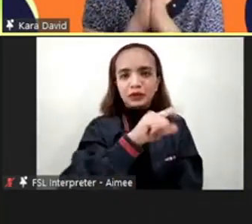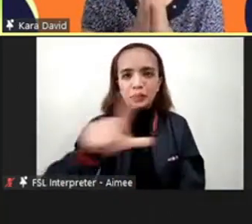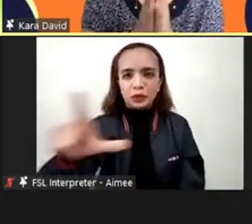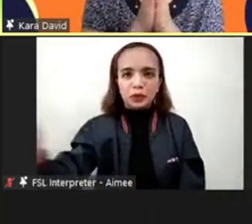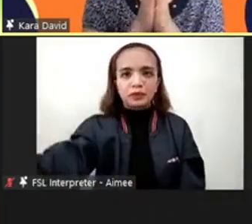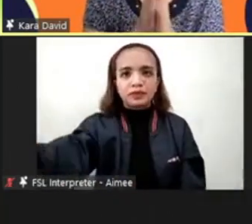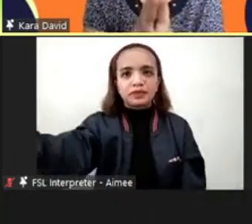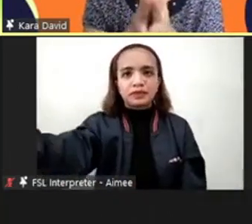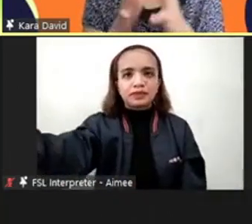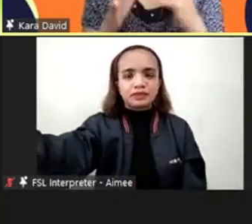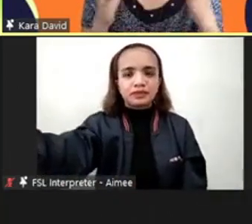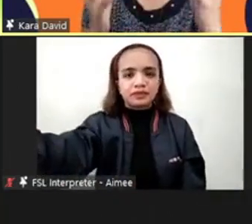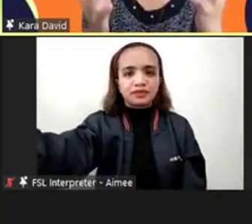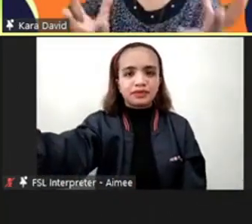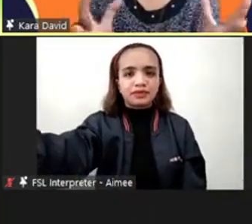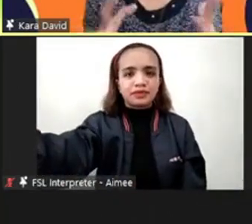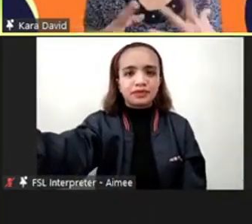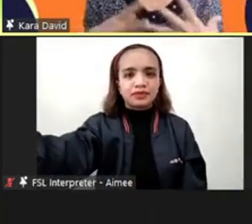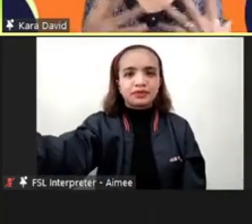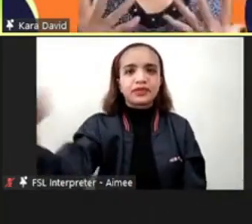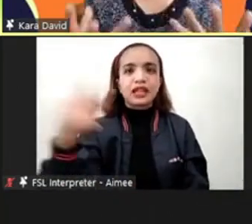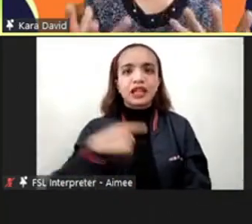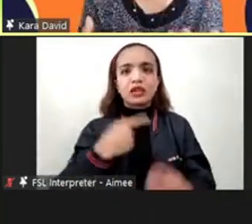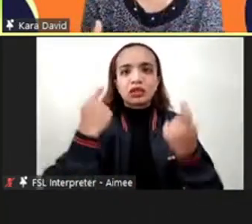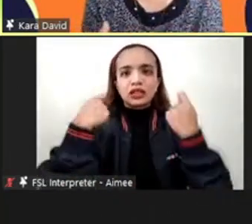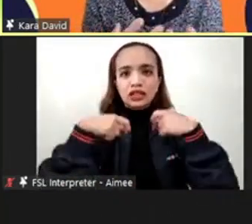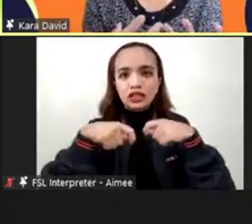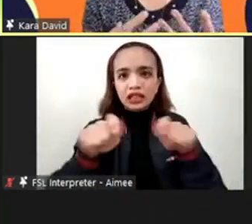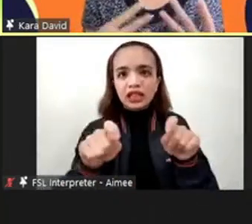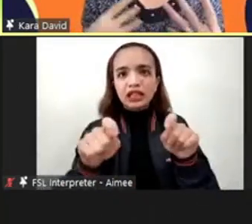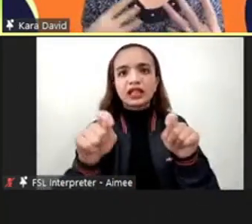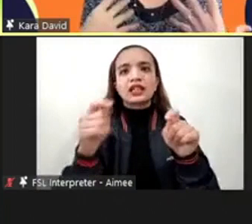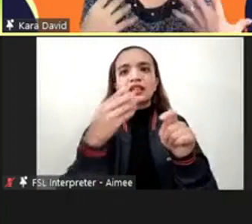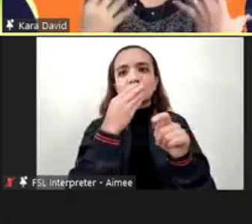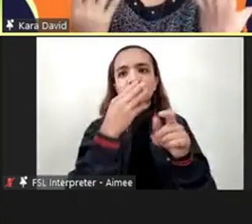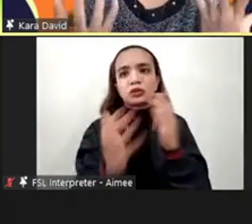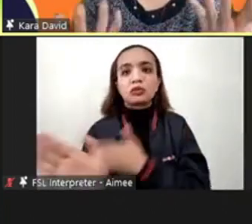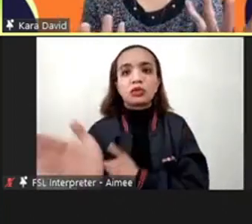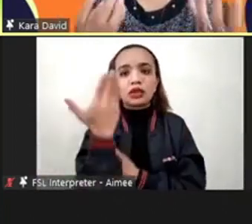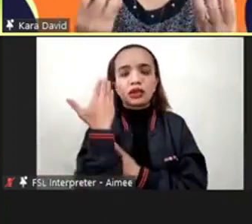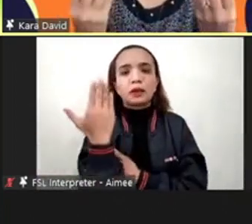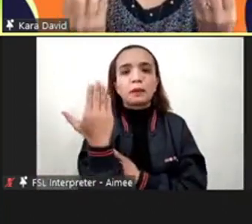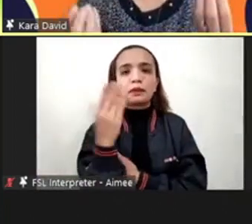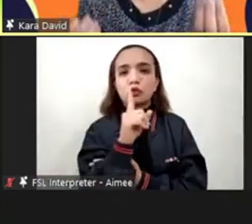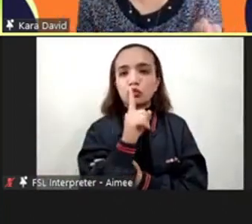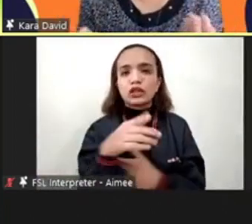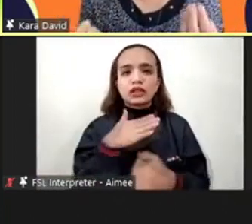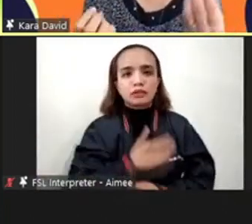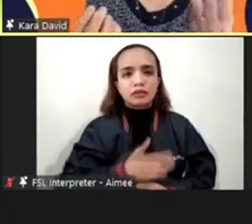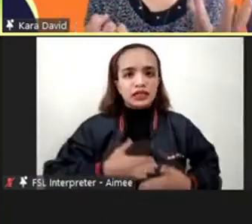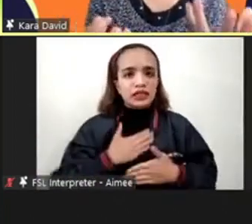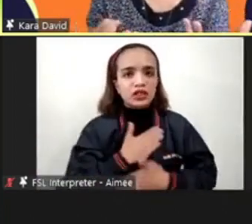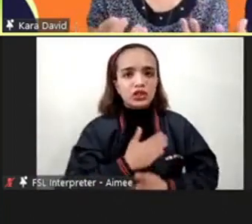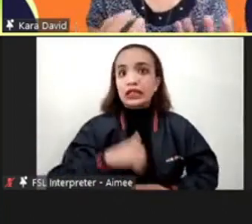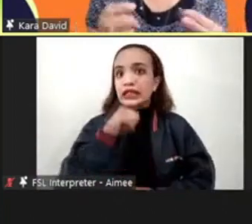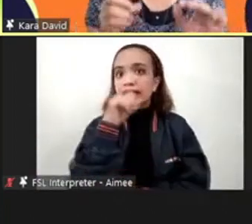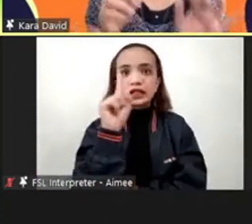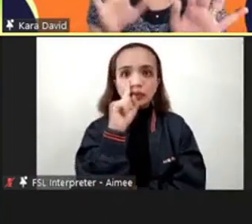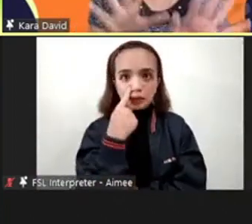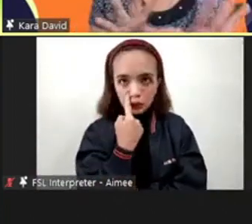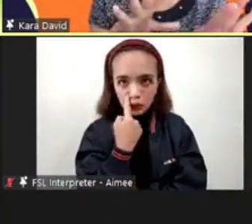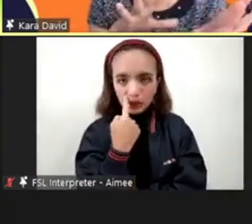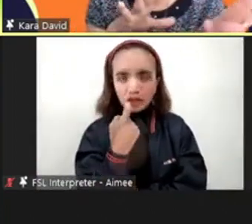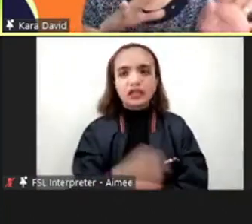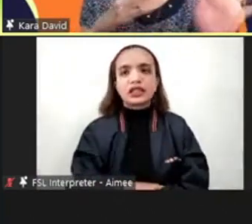patuloy ninyong pagsuporta. I will try to make your morning very fun, hindi po boring, entertaining.